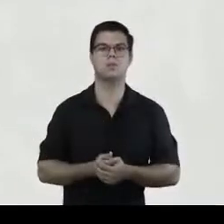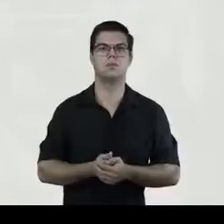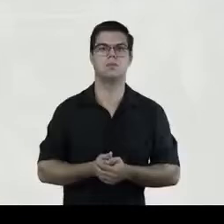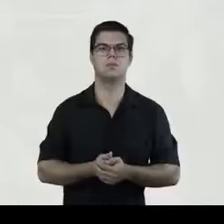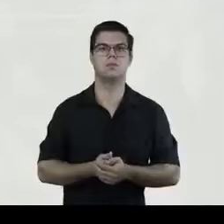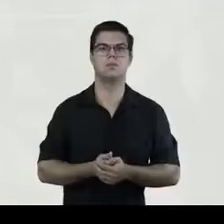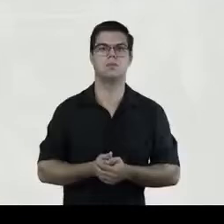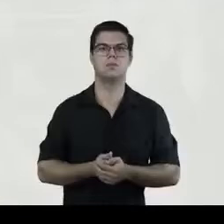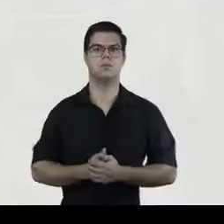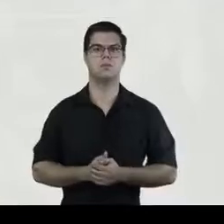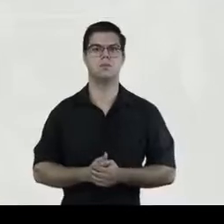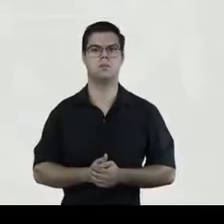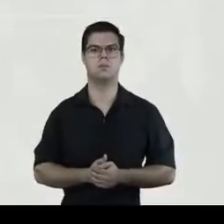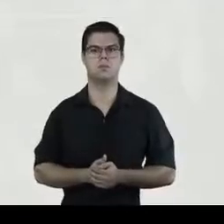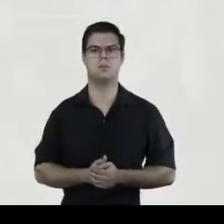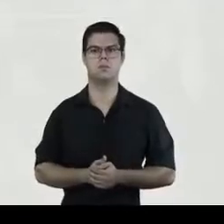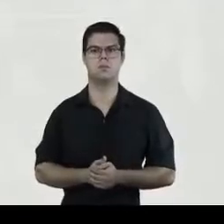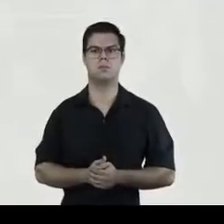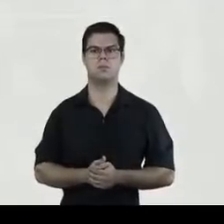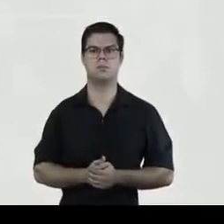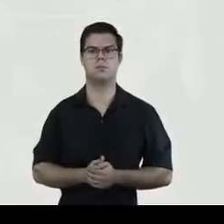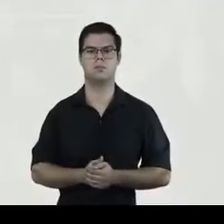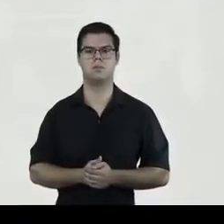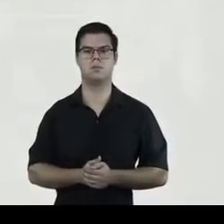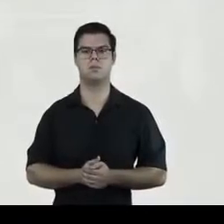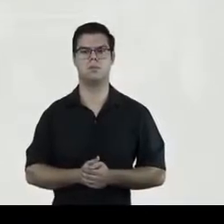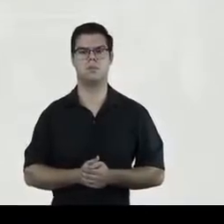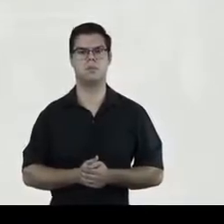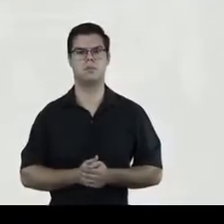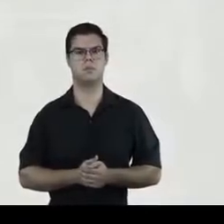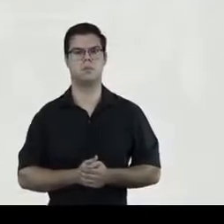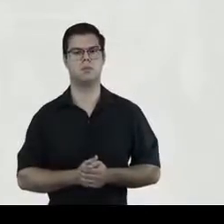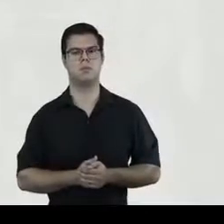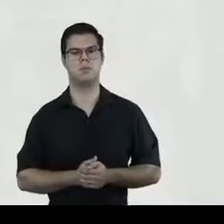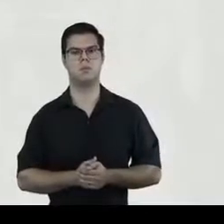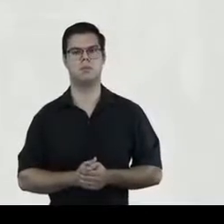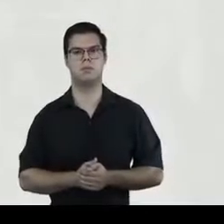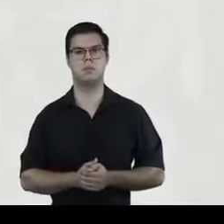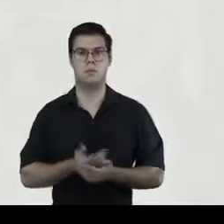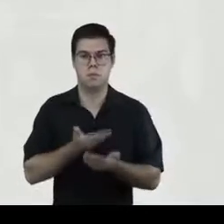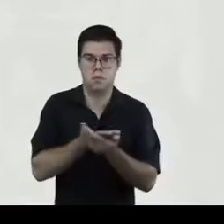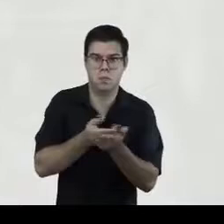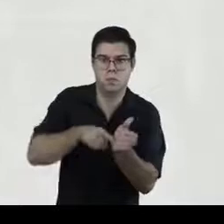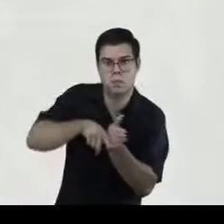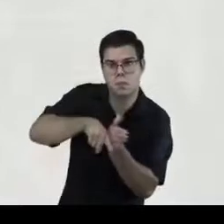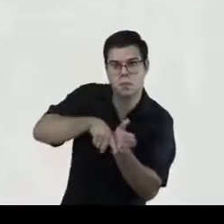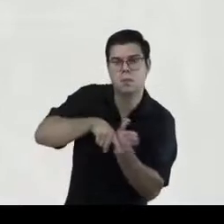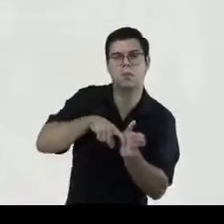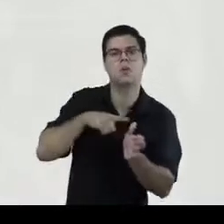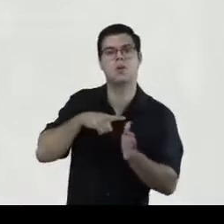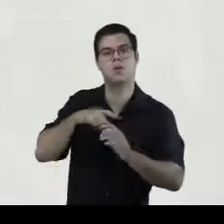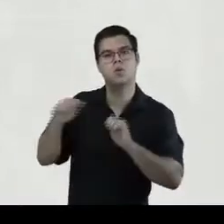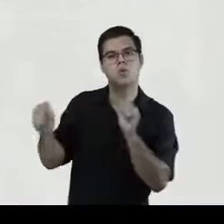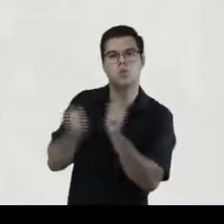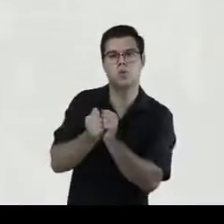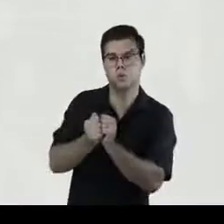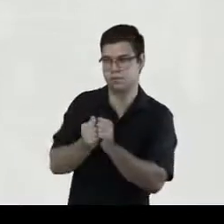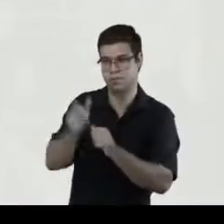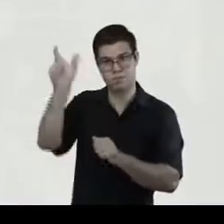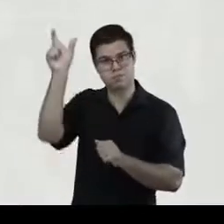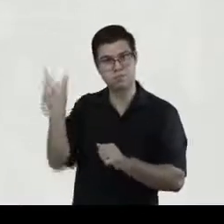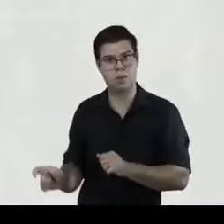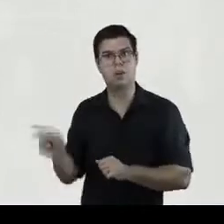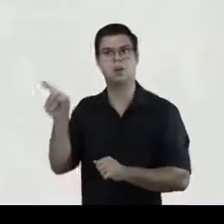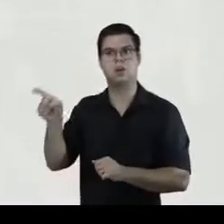Alors, cette étude a été menée en collaboration avec James Mosley, qui est sans doute le meilleur spécialiste en la matière et qui a longtemps été